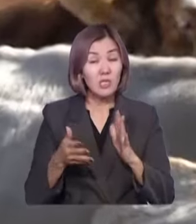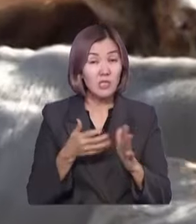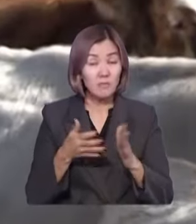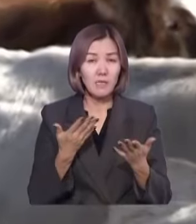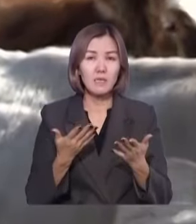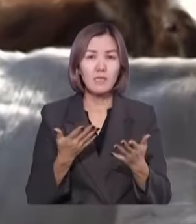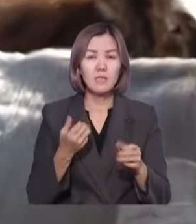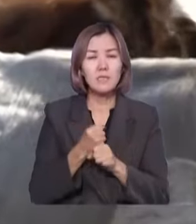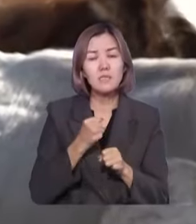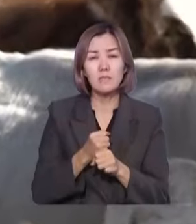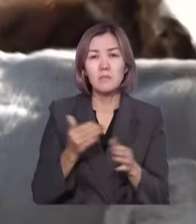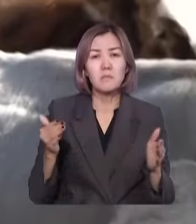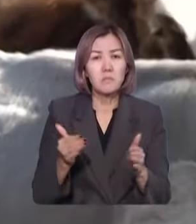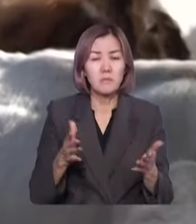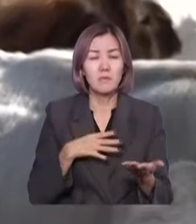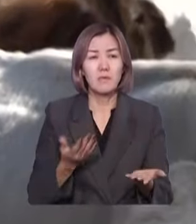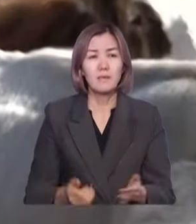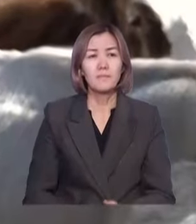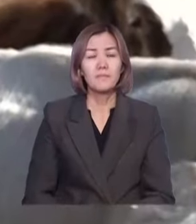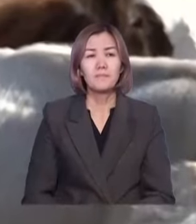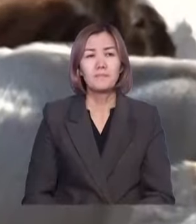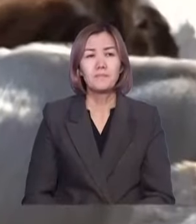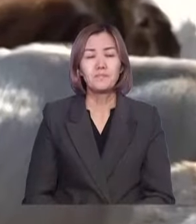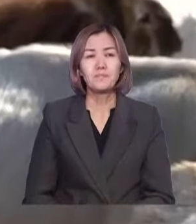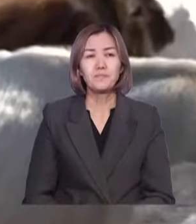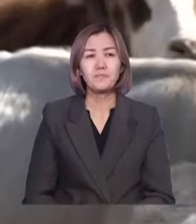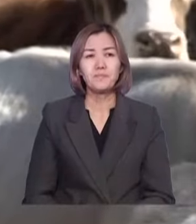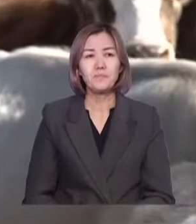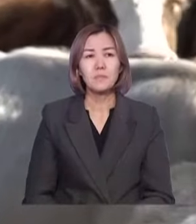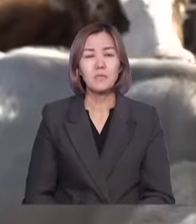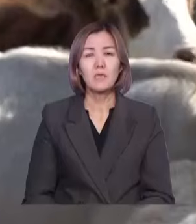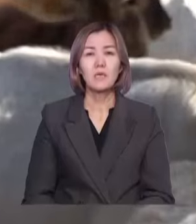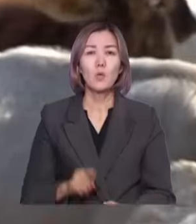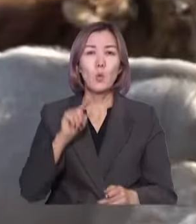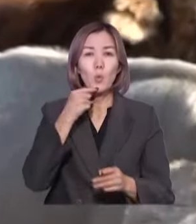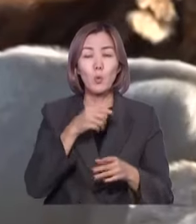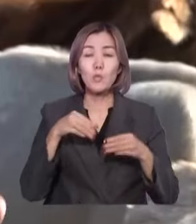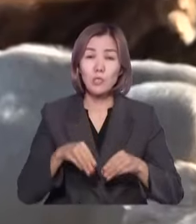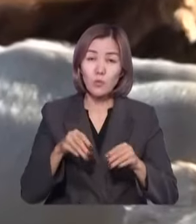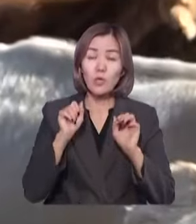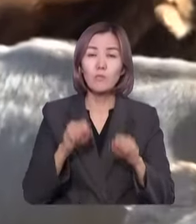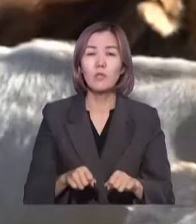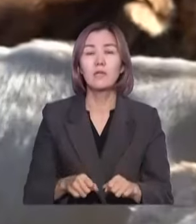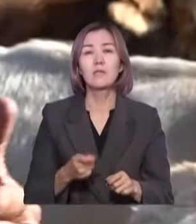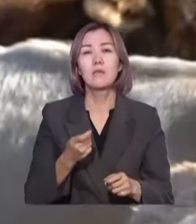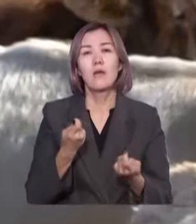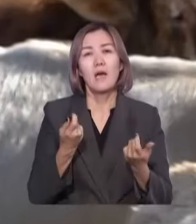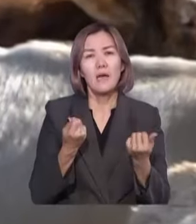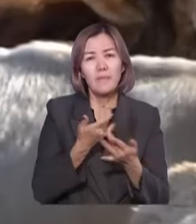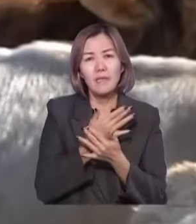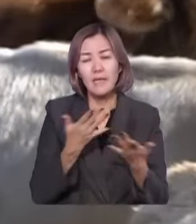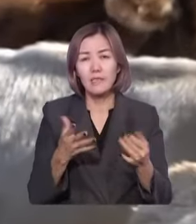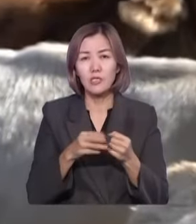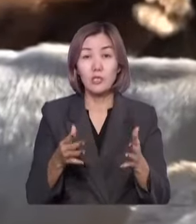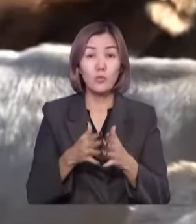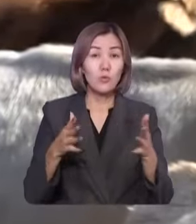болғасын, мына егін, ну, жағындай силосқа кукуруз егетін ек, жағындай арпаны кішкене үлкейтіп,